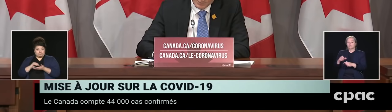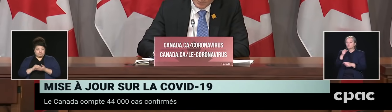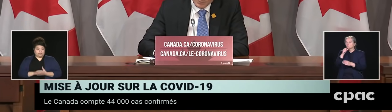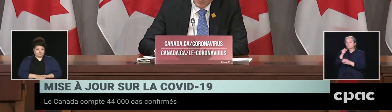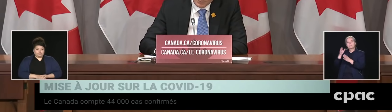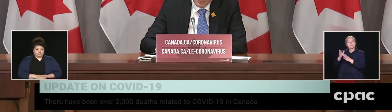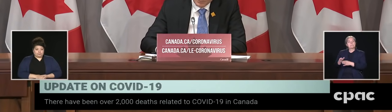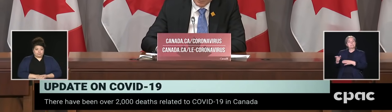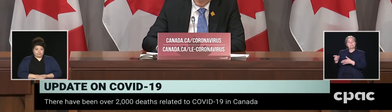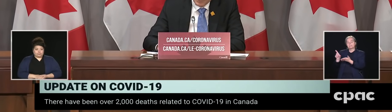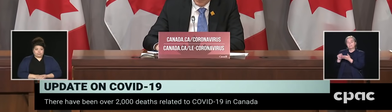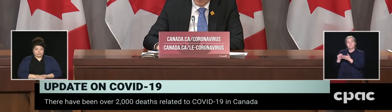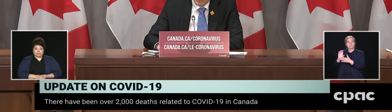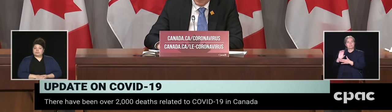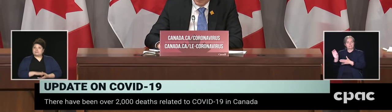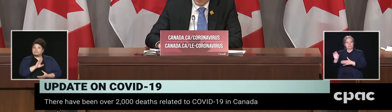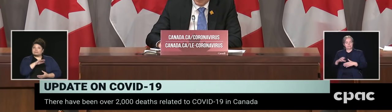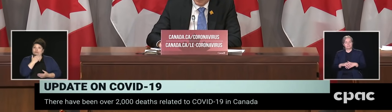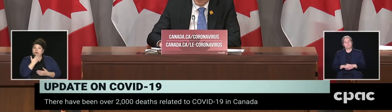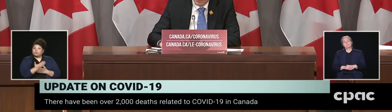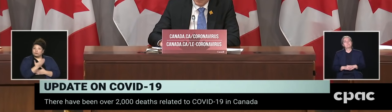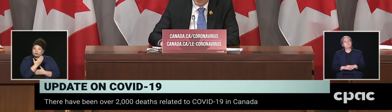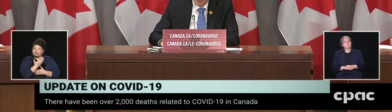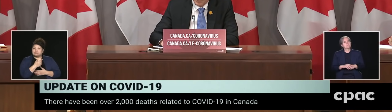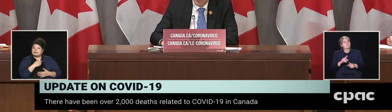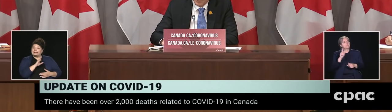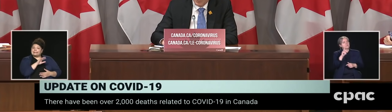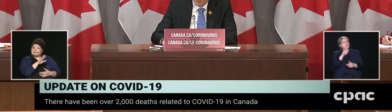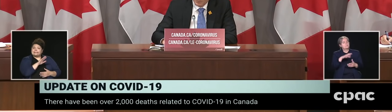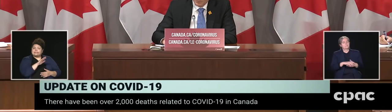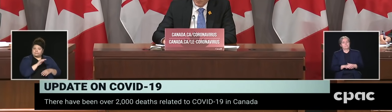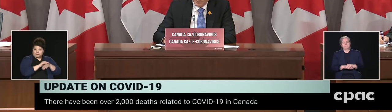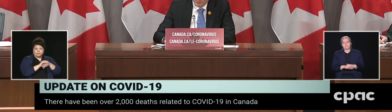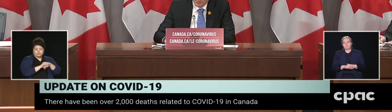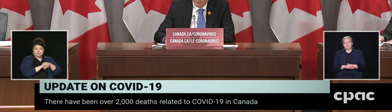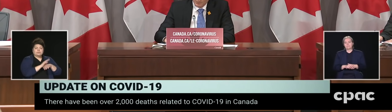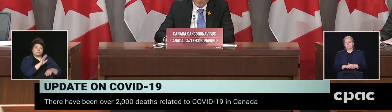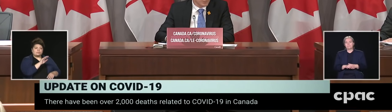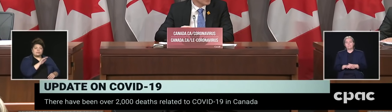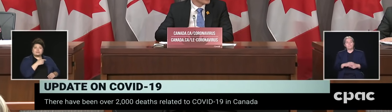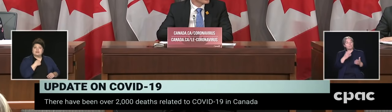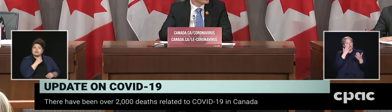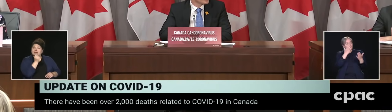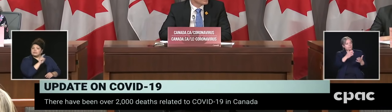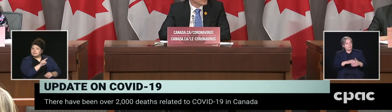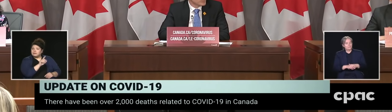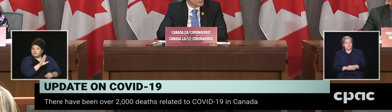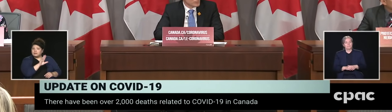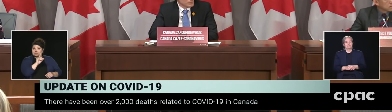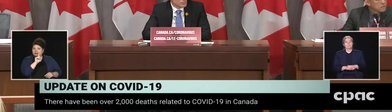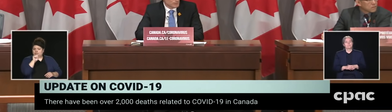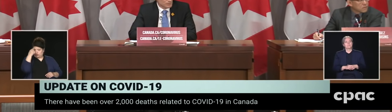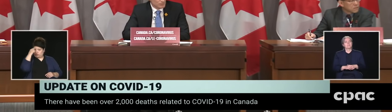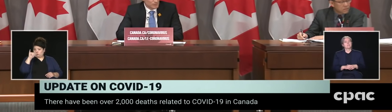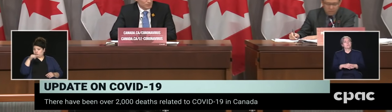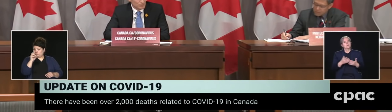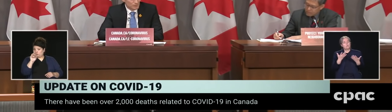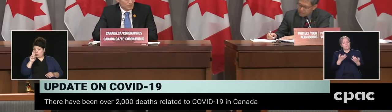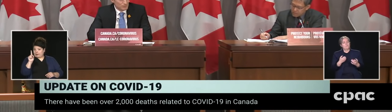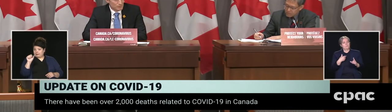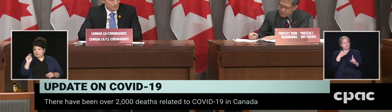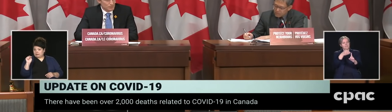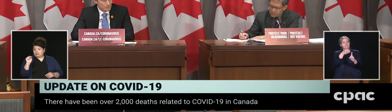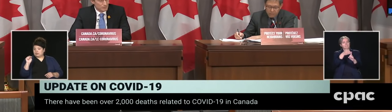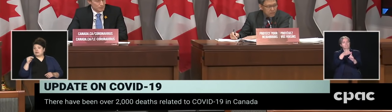Good morning. I'd like to ask Minister Jordan about the announcement